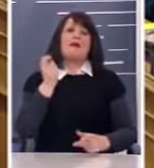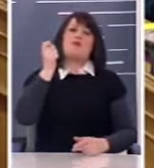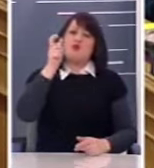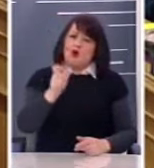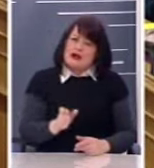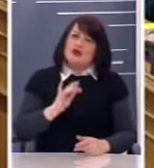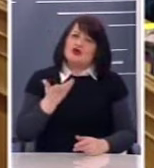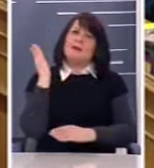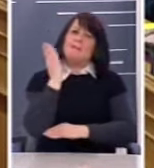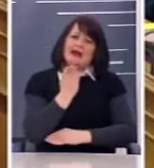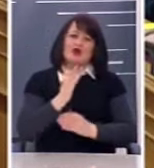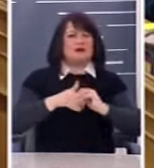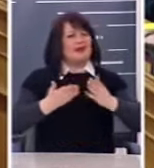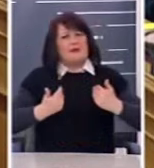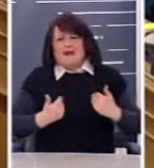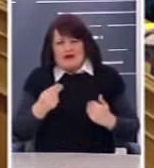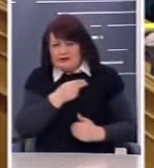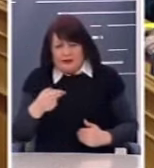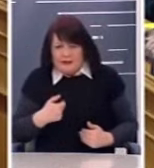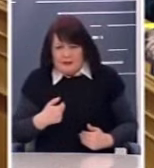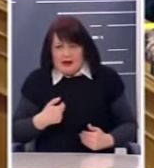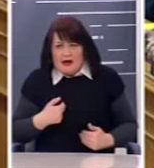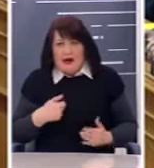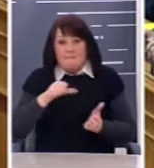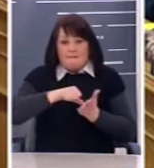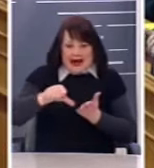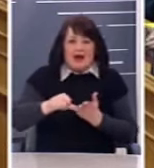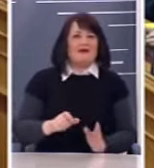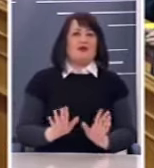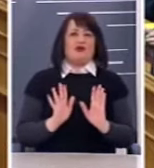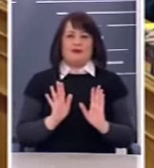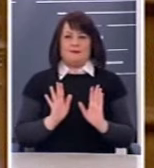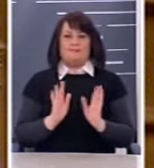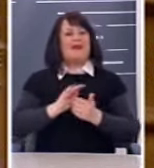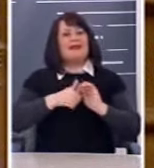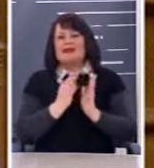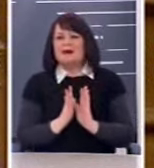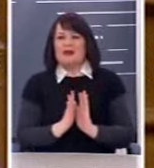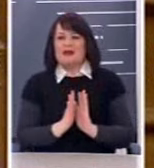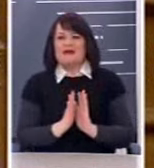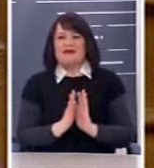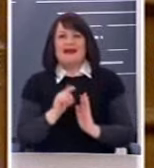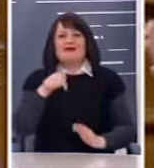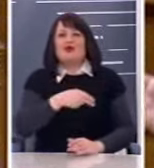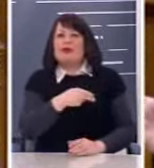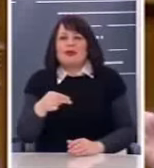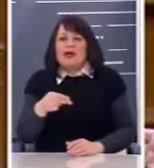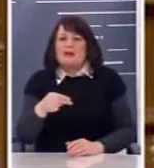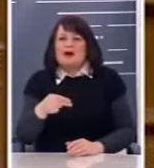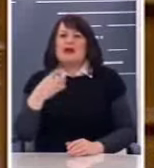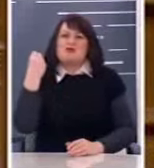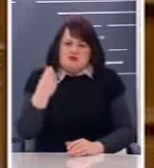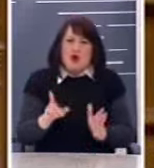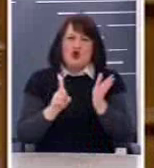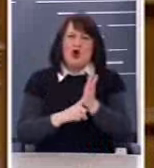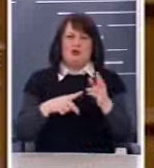είτε ποινικές, δεν μας ενδιαφέρει εμάς το θέμα της παραγραφής. Δεν μας ενδιαφέρει εμάς το θέμα. Είναι ένας άθλιος νόμος που